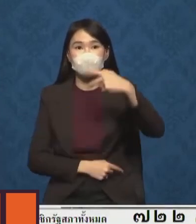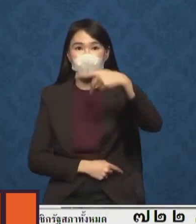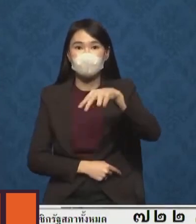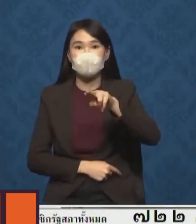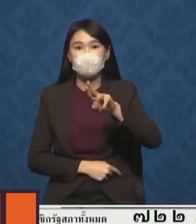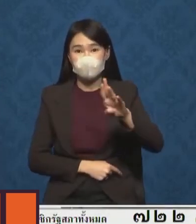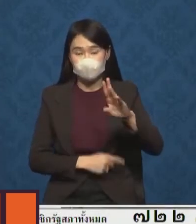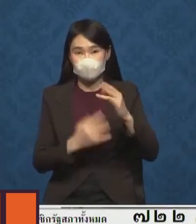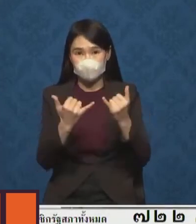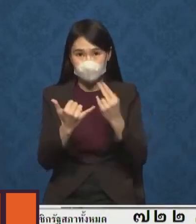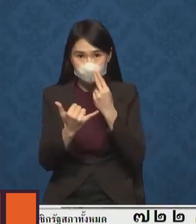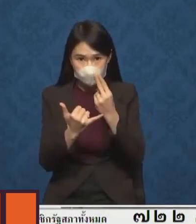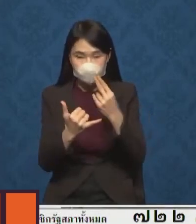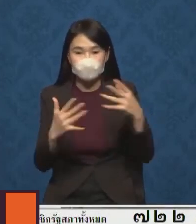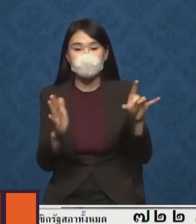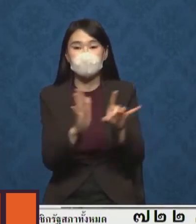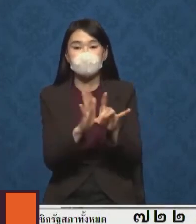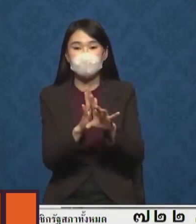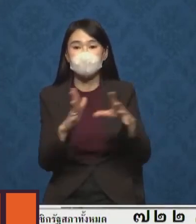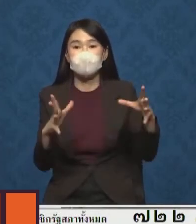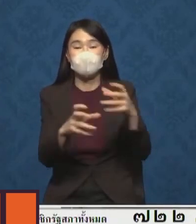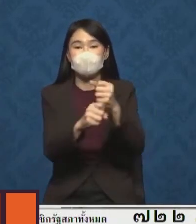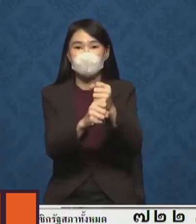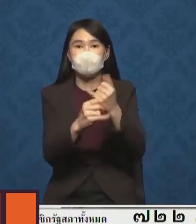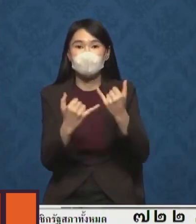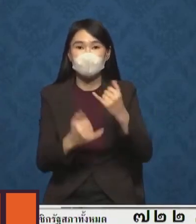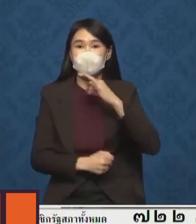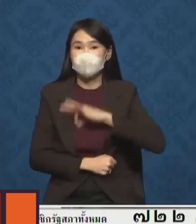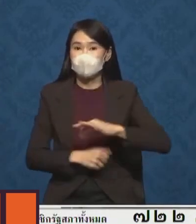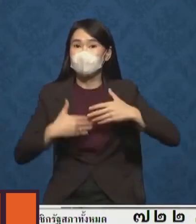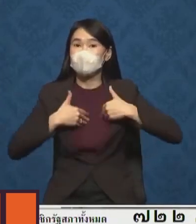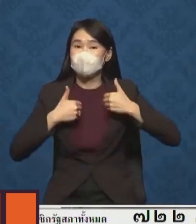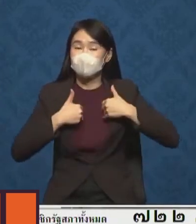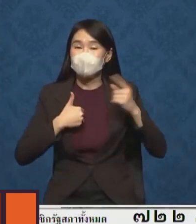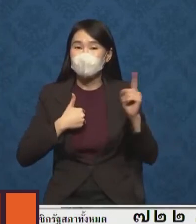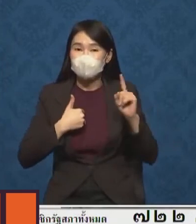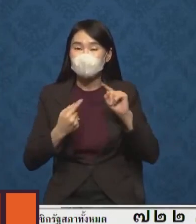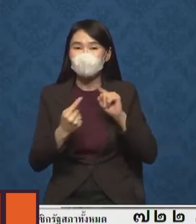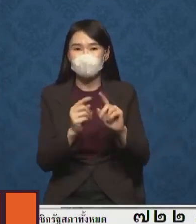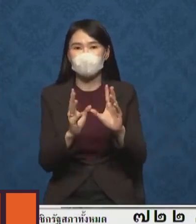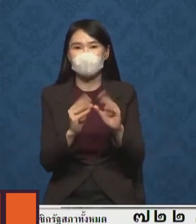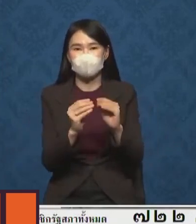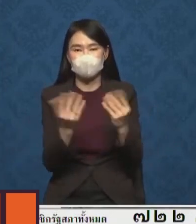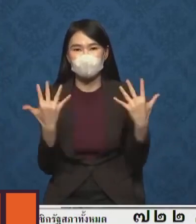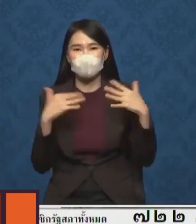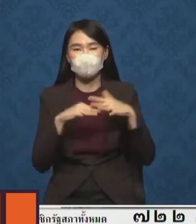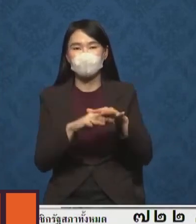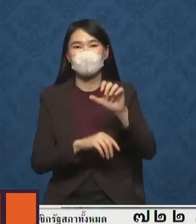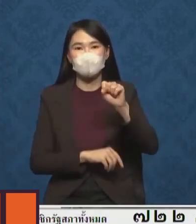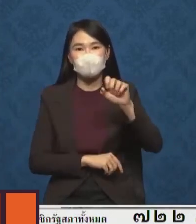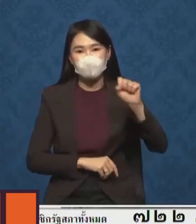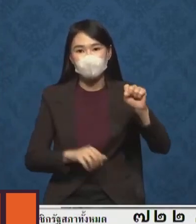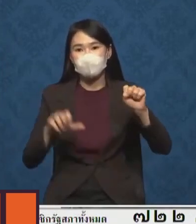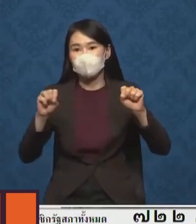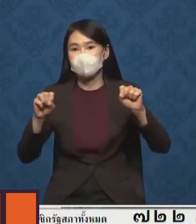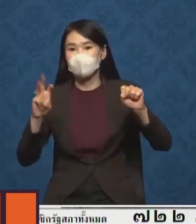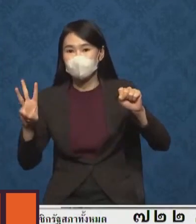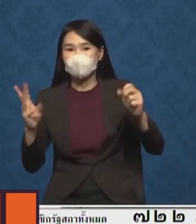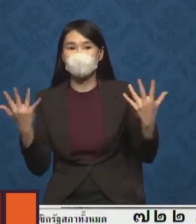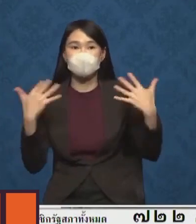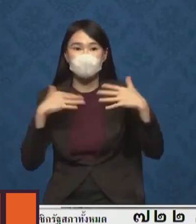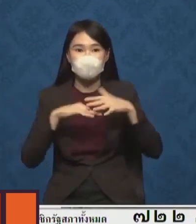ับนี้ในวันนี้เปคนสุดท้ายในการประชุมร่วมรฐษภาในวันนี้แล